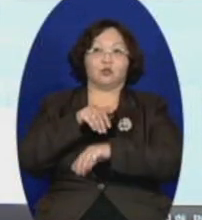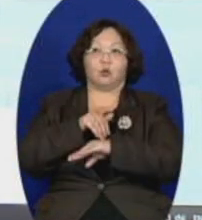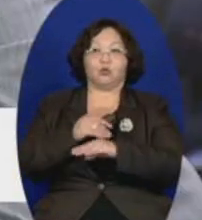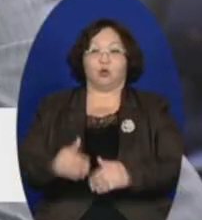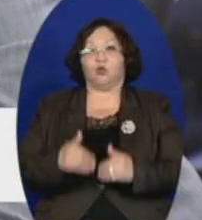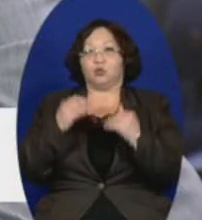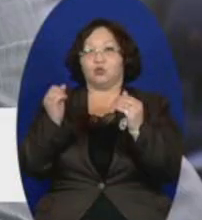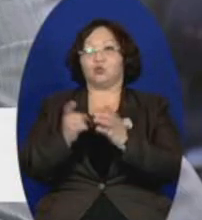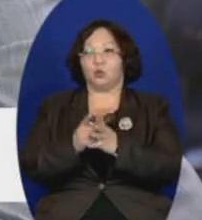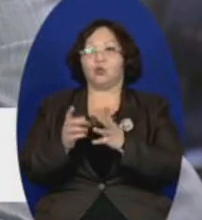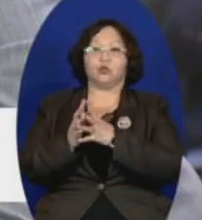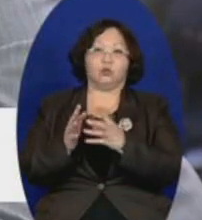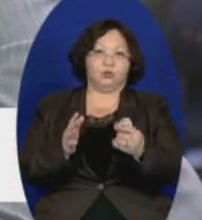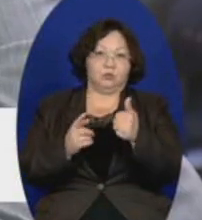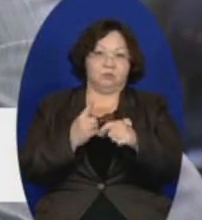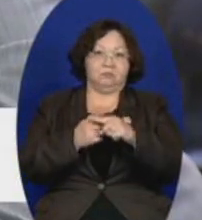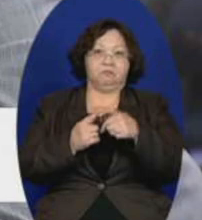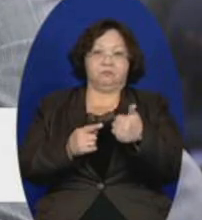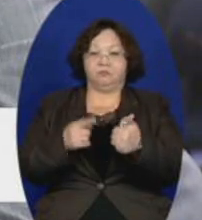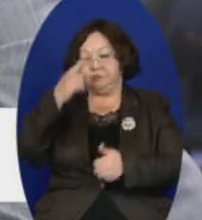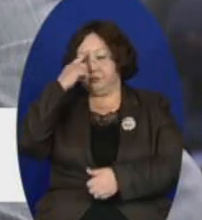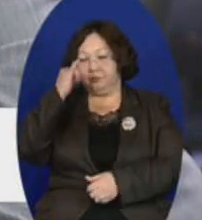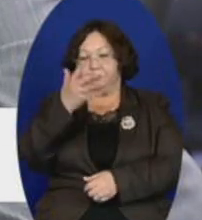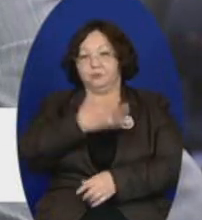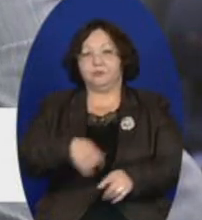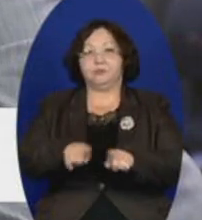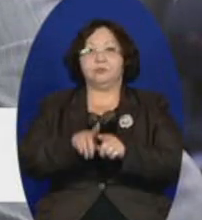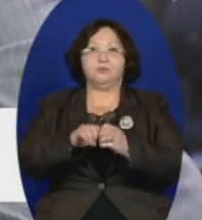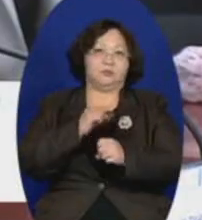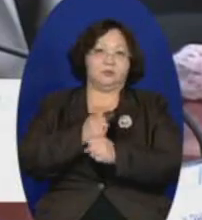холбогдолтой юм. Тиймээс манай улсч мөн энэ жишгийг нэвтрүүлж